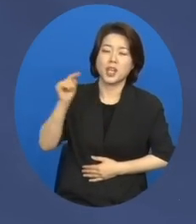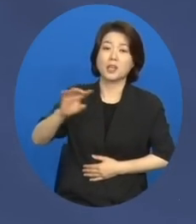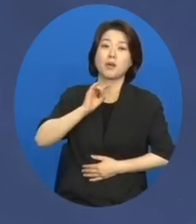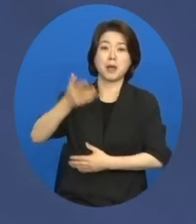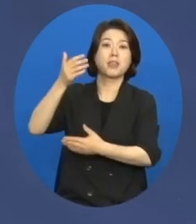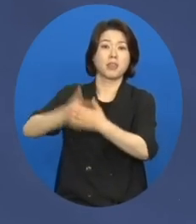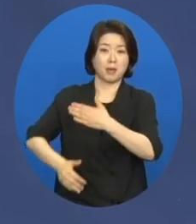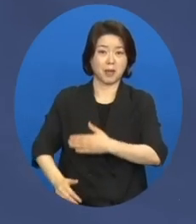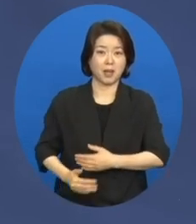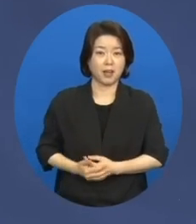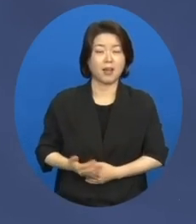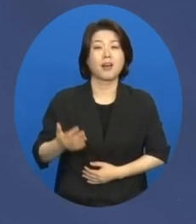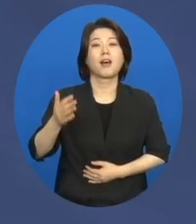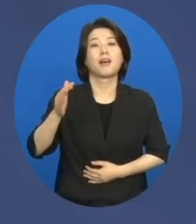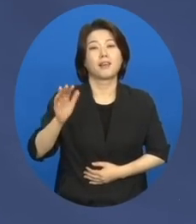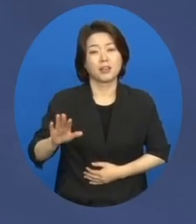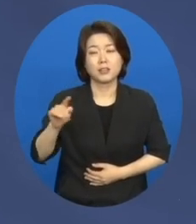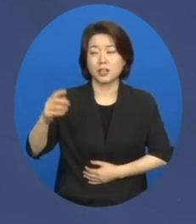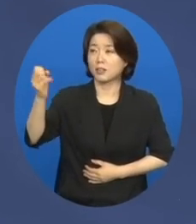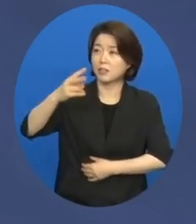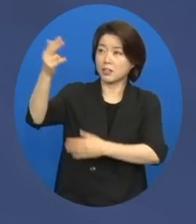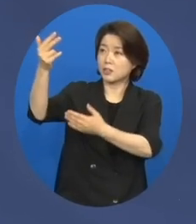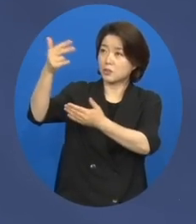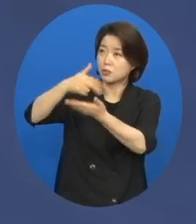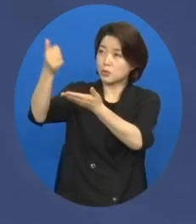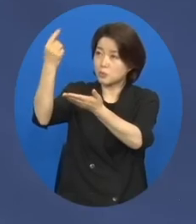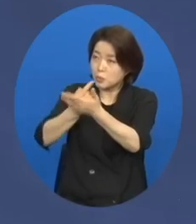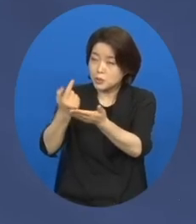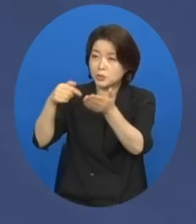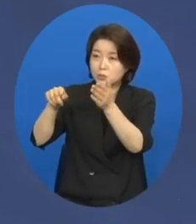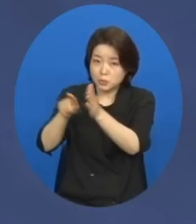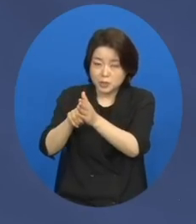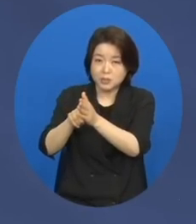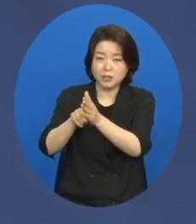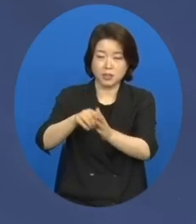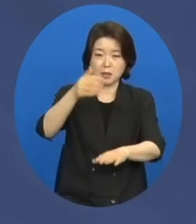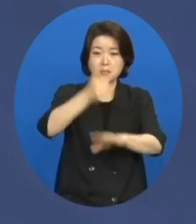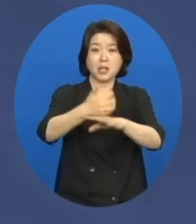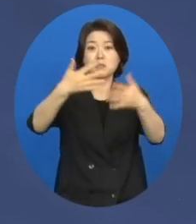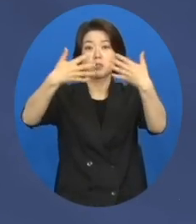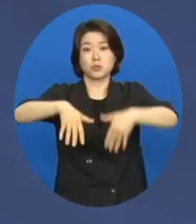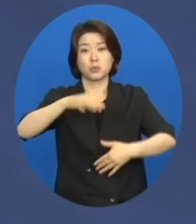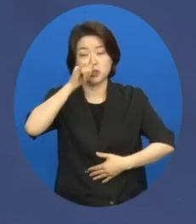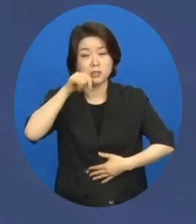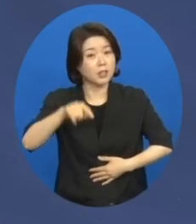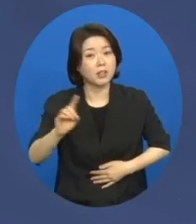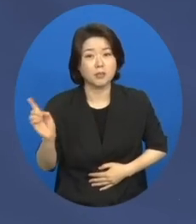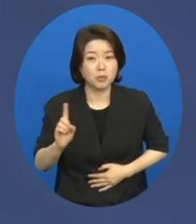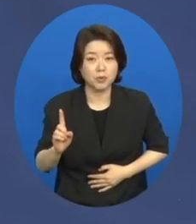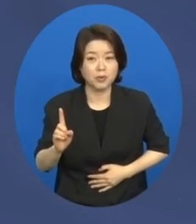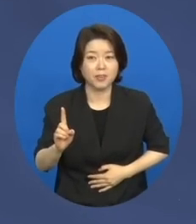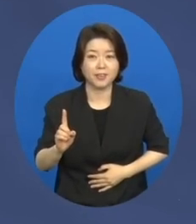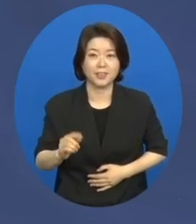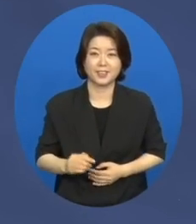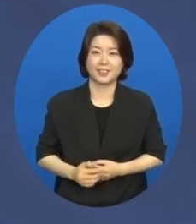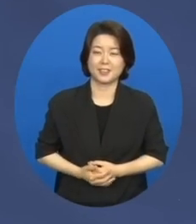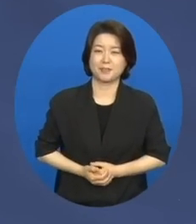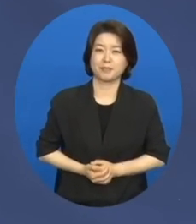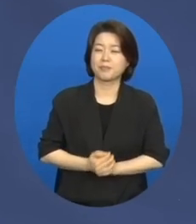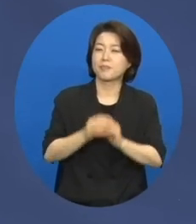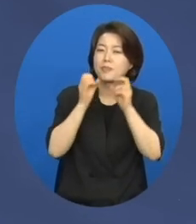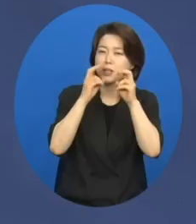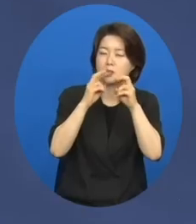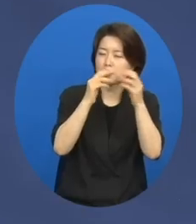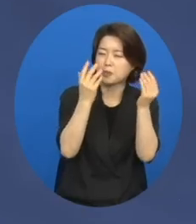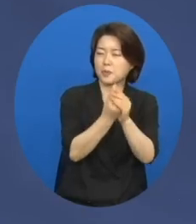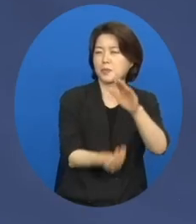게 없다. 그런데 그 재림이 이루어지려면 조건이, 마지막 조건이 있는데 그게 바로 선교가